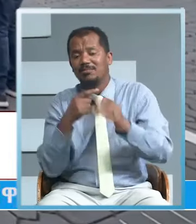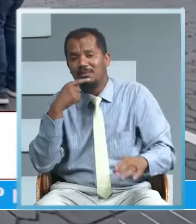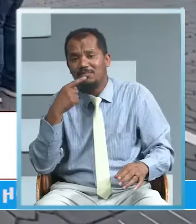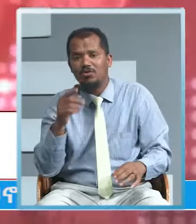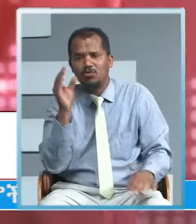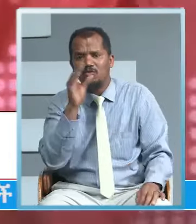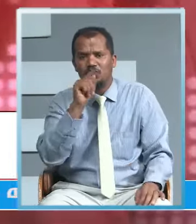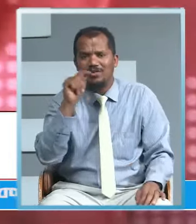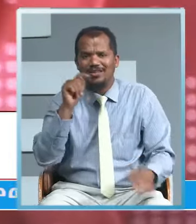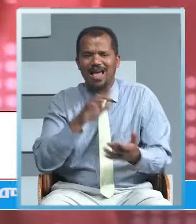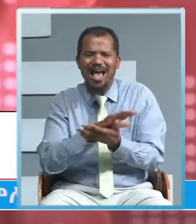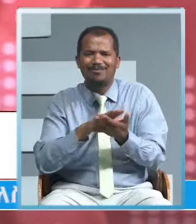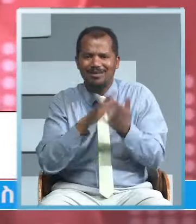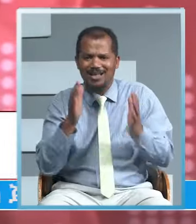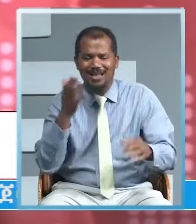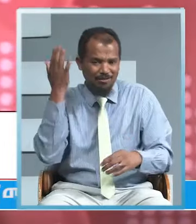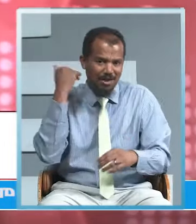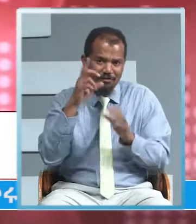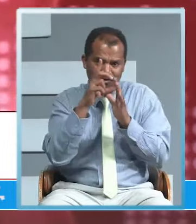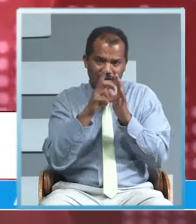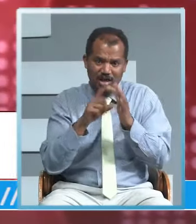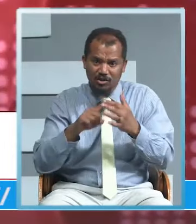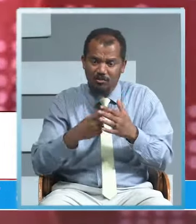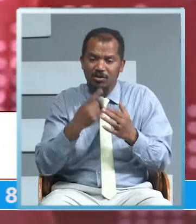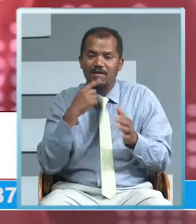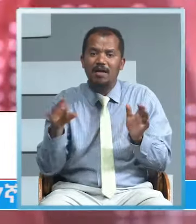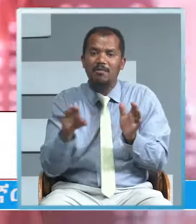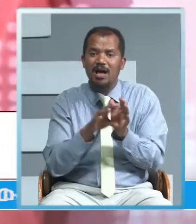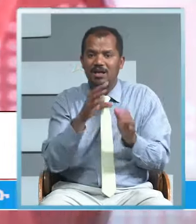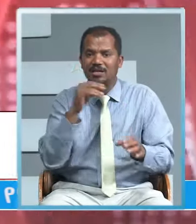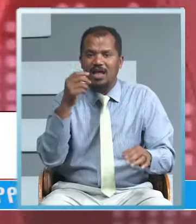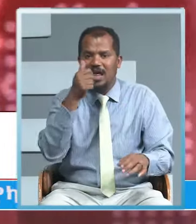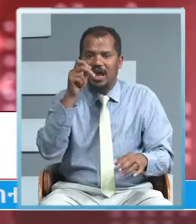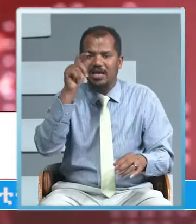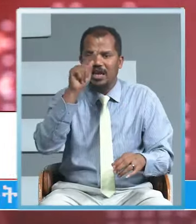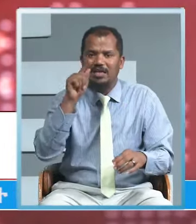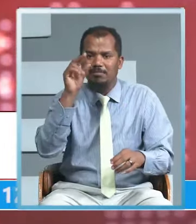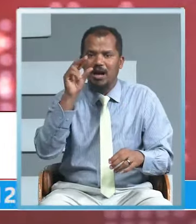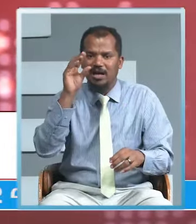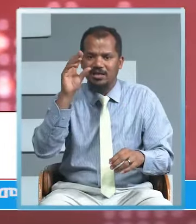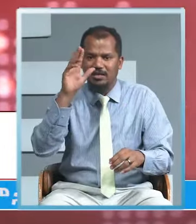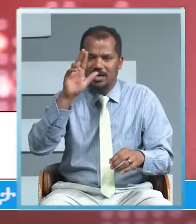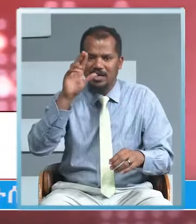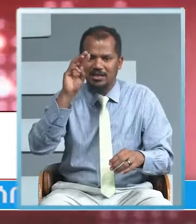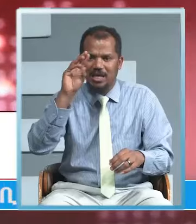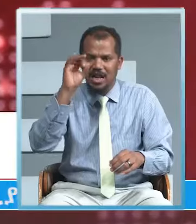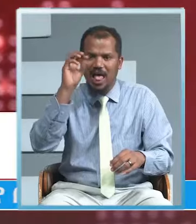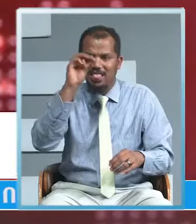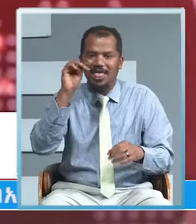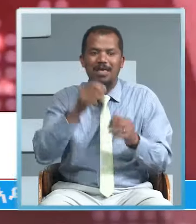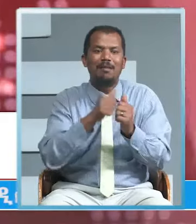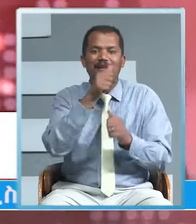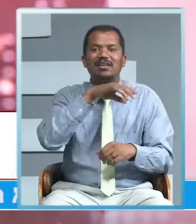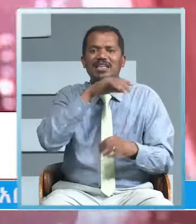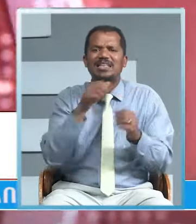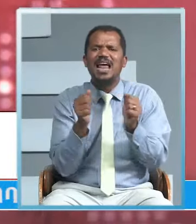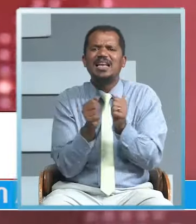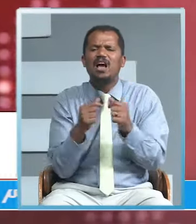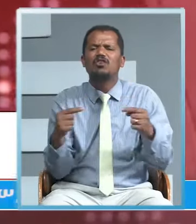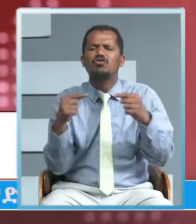በሚል የሁቲ አማጽያን ካለፈው ህዳር ወር ጀምሮ በቀይ ባህርና በኤደን ባህረ ሰላጤ በኩል በሚያልፉና ከእስራኤል